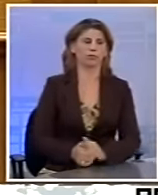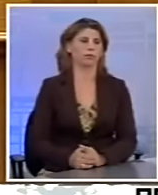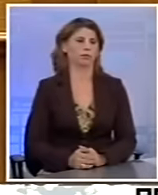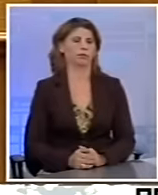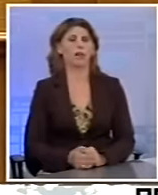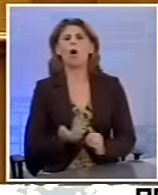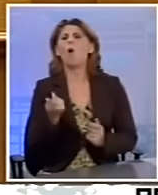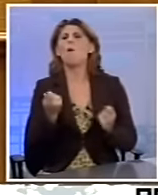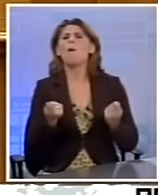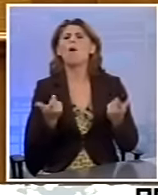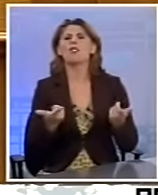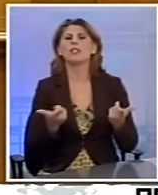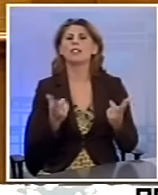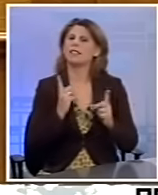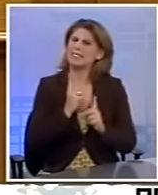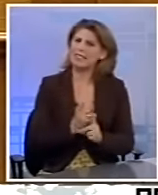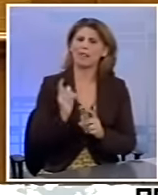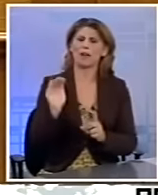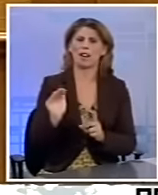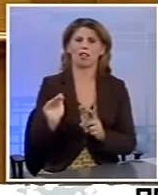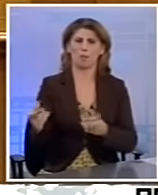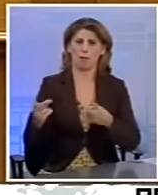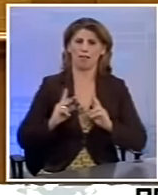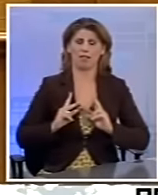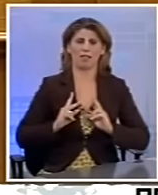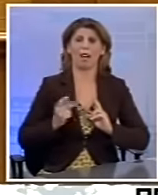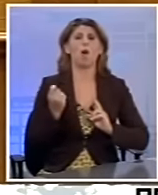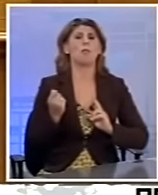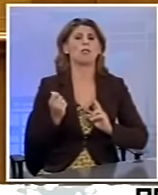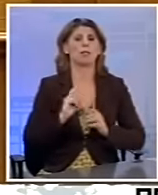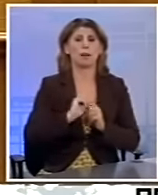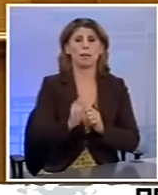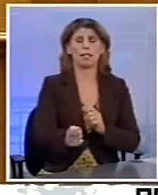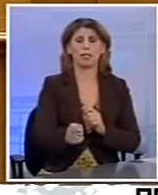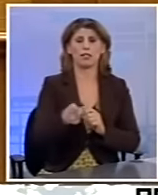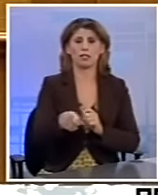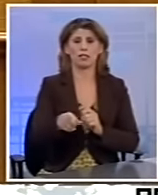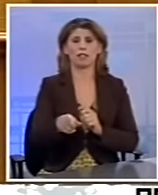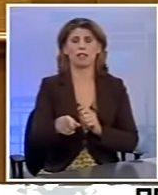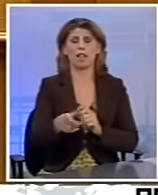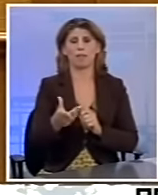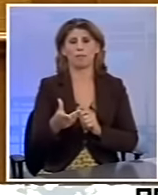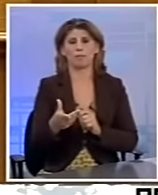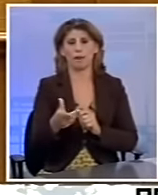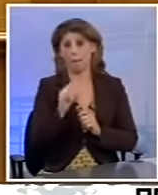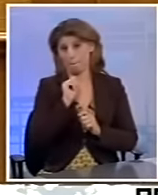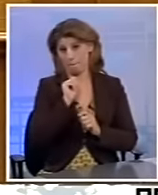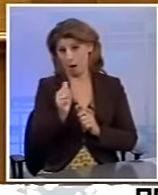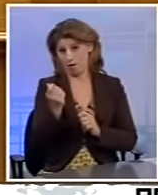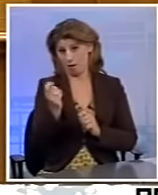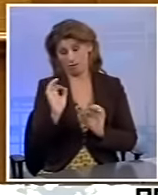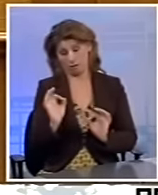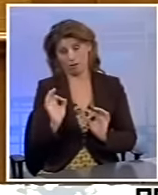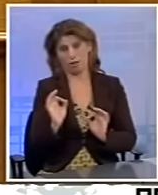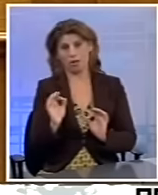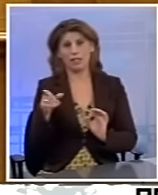Πόσα λεφτά, συγκεκριμένο είναι το ερώτημα, απαντήστε. Πόσα λεφτά δώσατε σε αυτά τα τρόλ, μαύρα λεφτά βέβαια φαντάζομαι, και